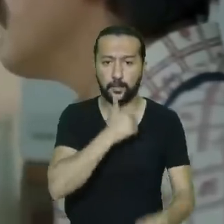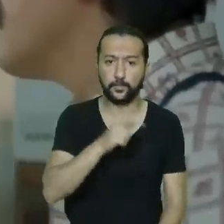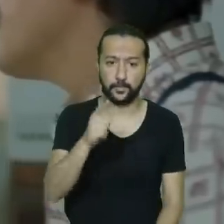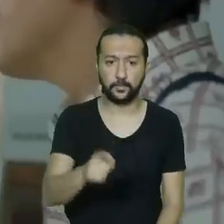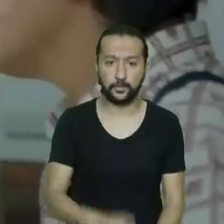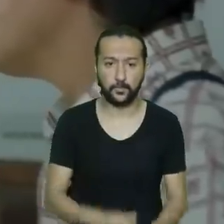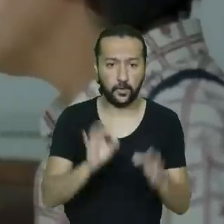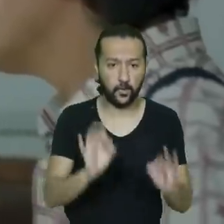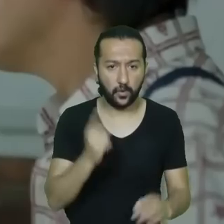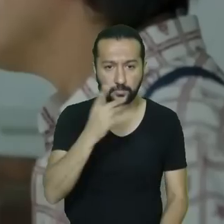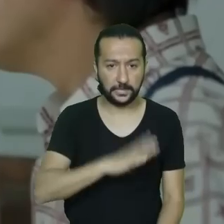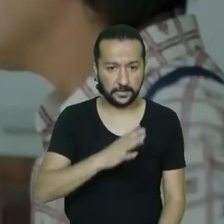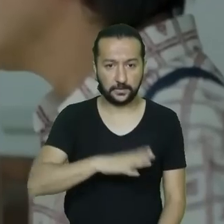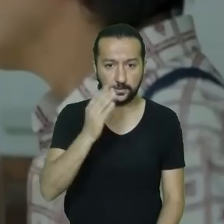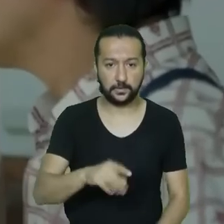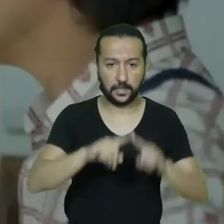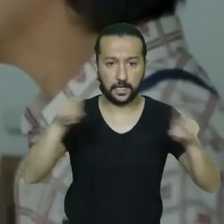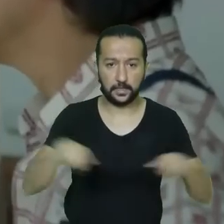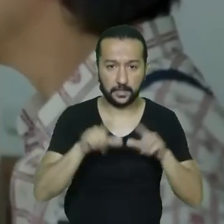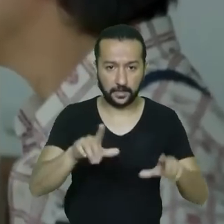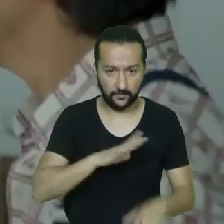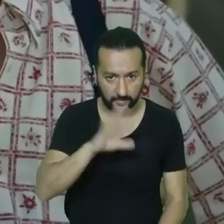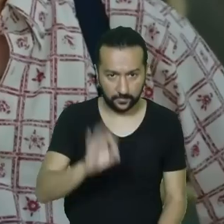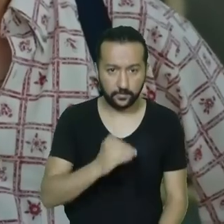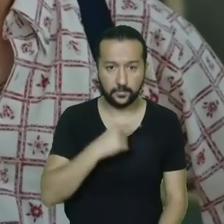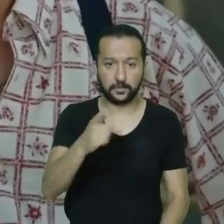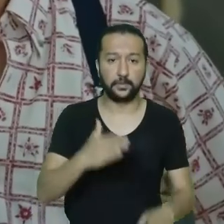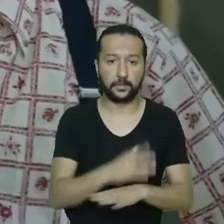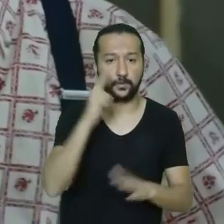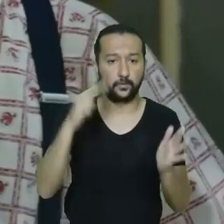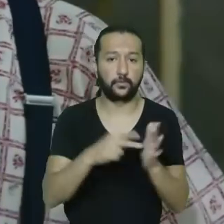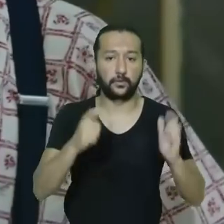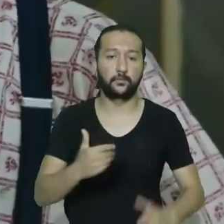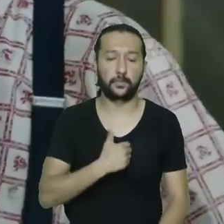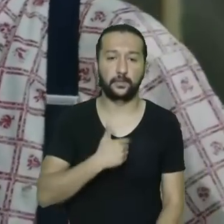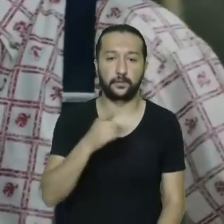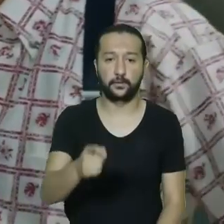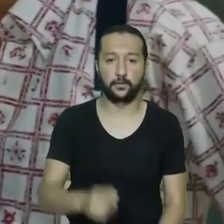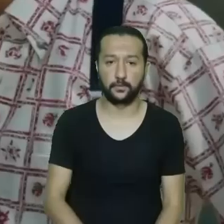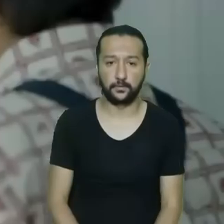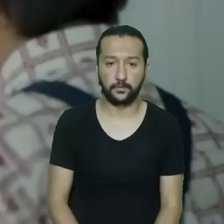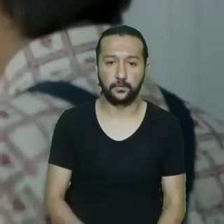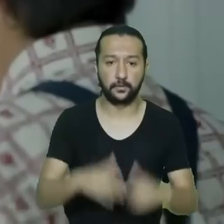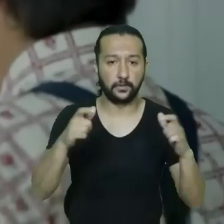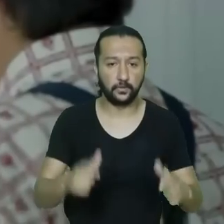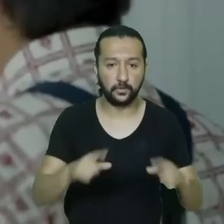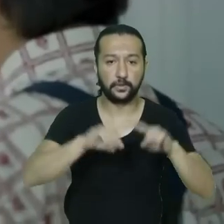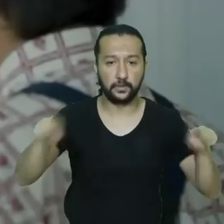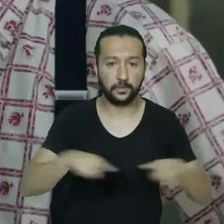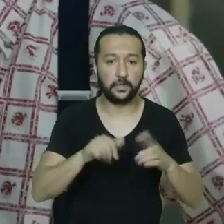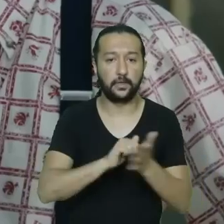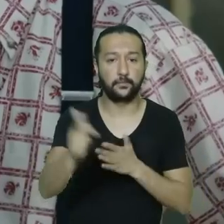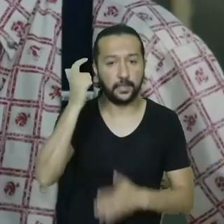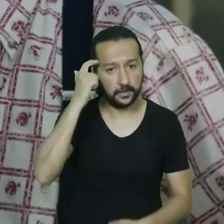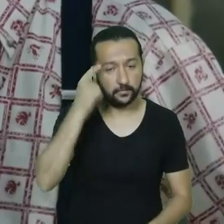abi? Öyle bir şey istesem. Haritaya ihtiyacım var benim. Sen zaten gösterdin ya bana. Üstündeki şekiller hepsi